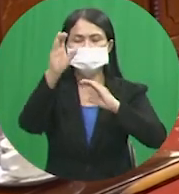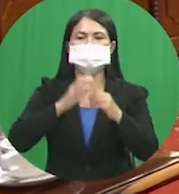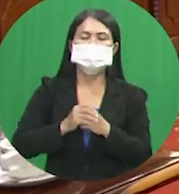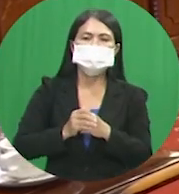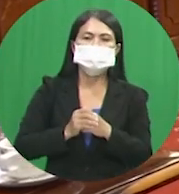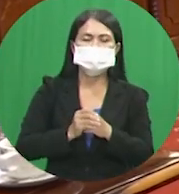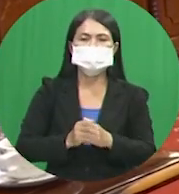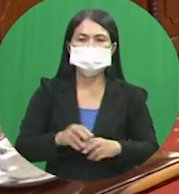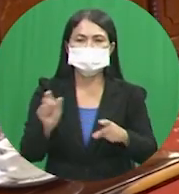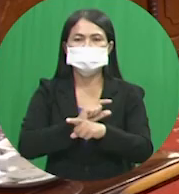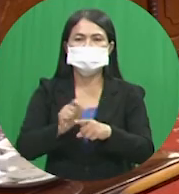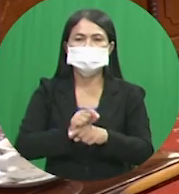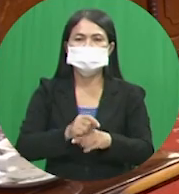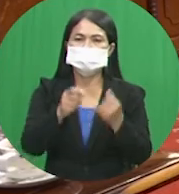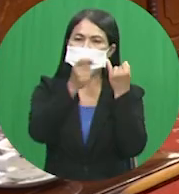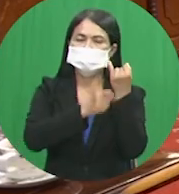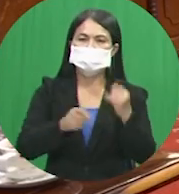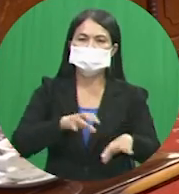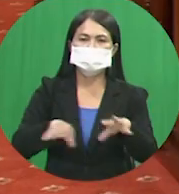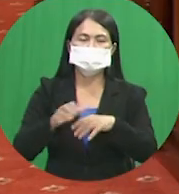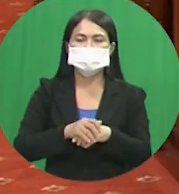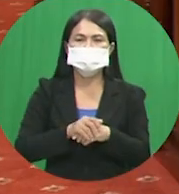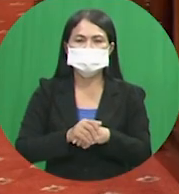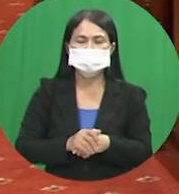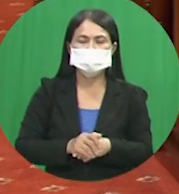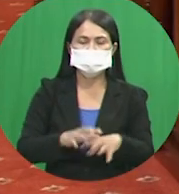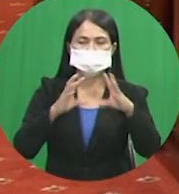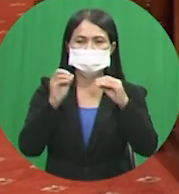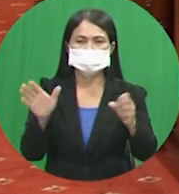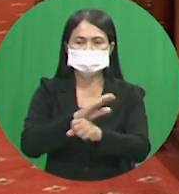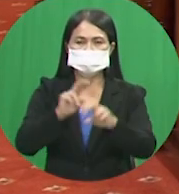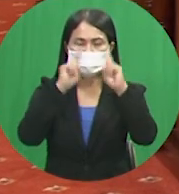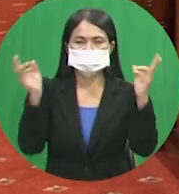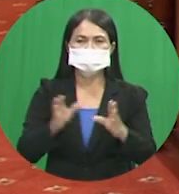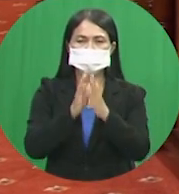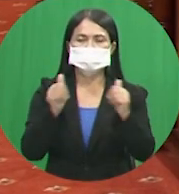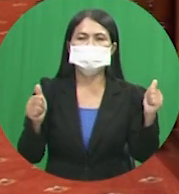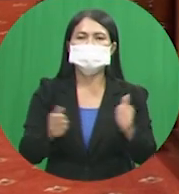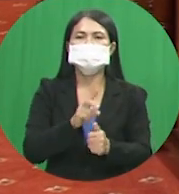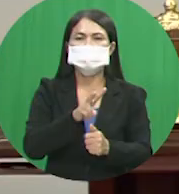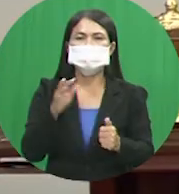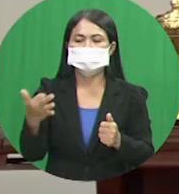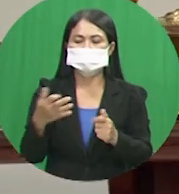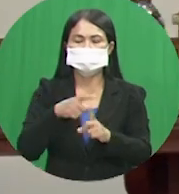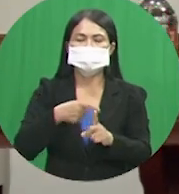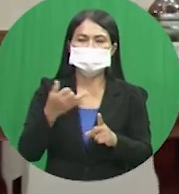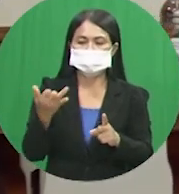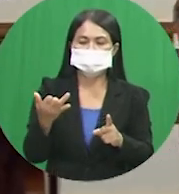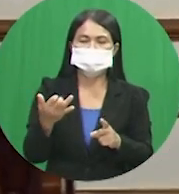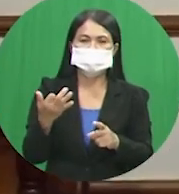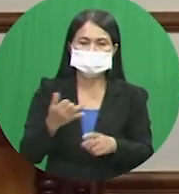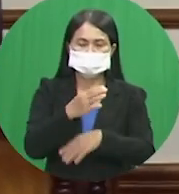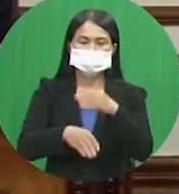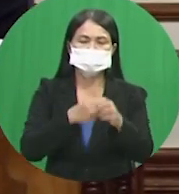ឬគ្រោះអាសន្នវិទ្យុសកម្មនៅក្នុងសម័យប្រជុំពេញអង្គរដ្ឋសភានាព្រឹកថ្ងៃទី28ខែកក្កដាខាងមុខ